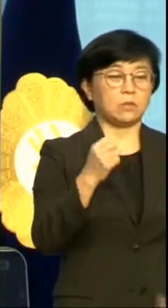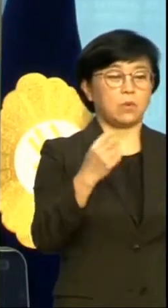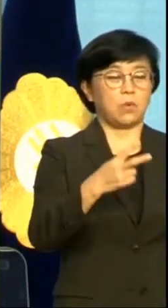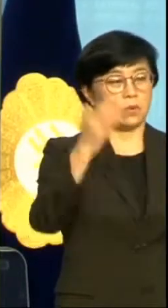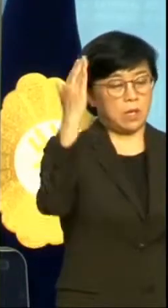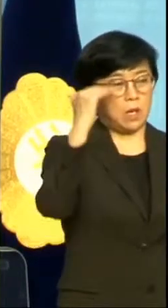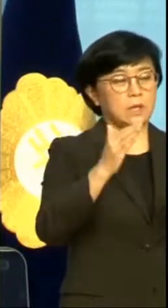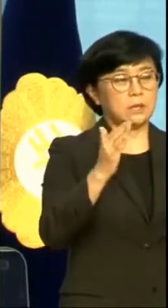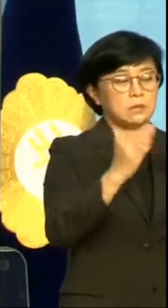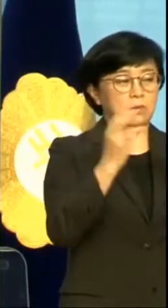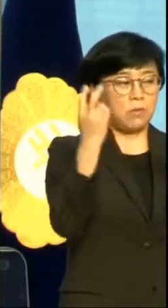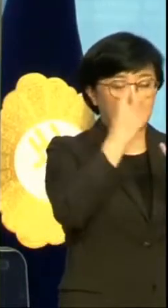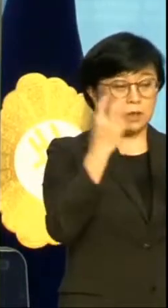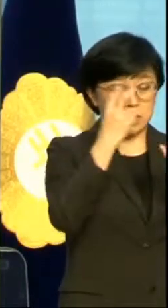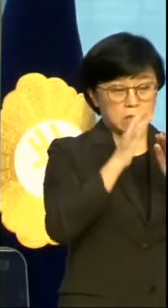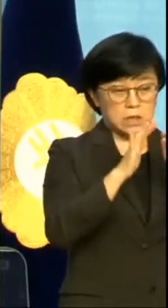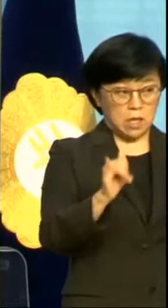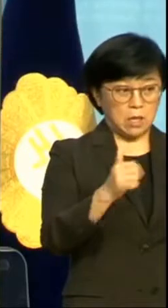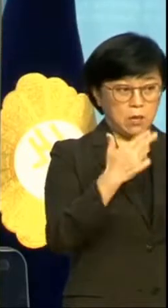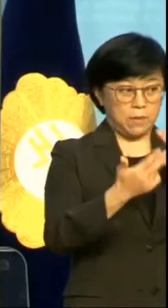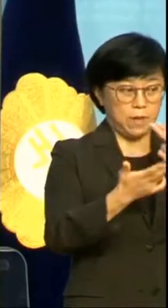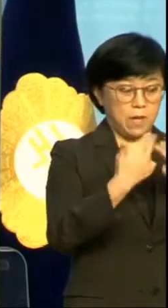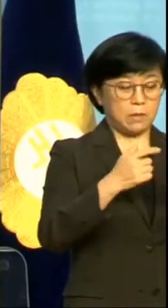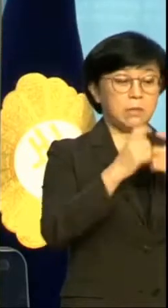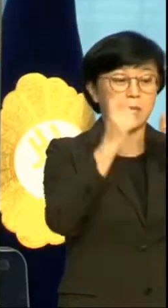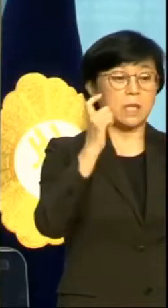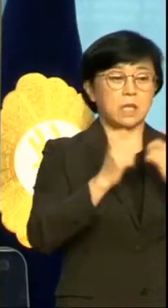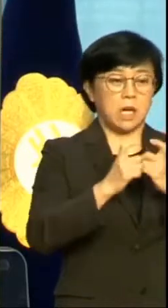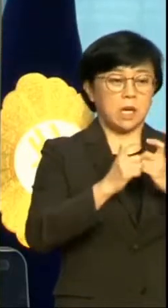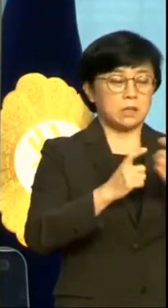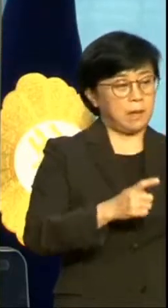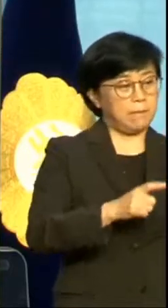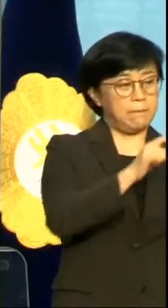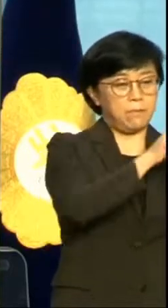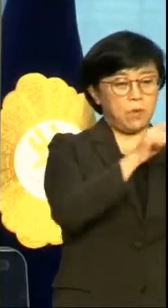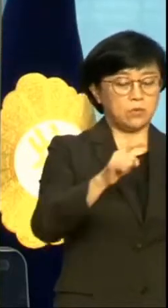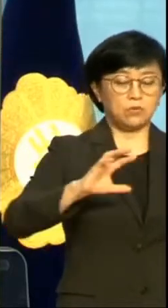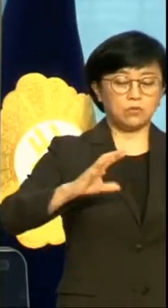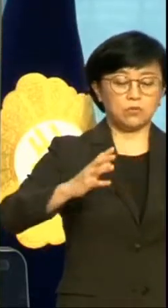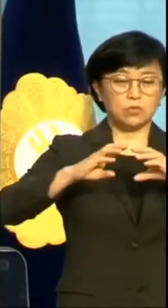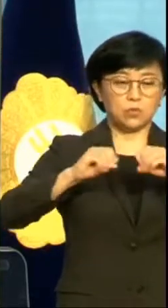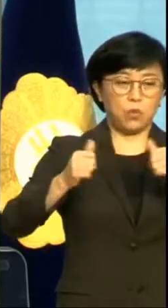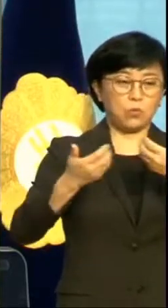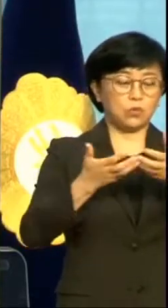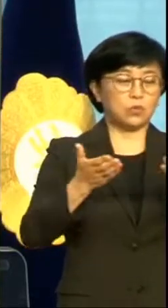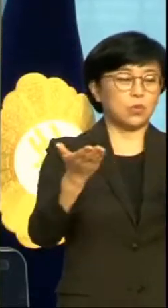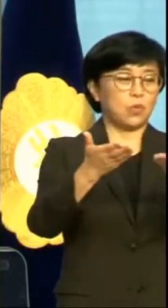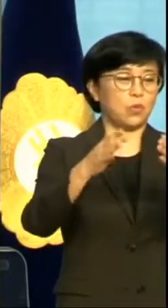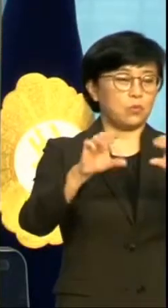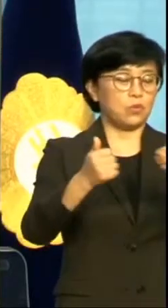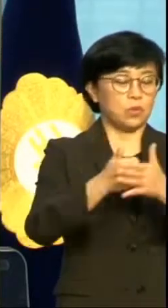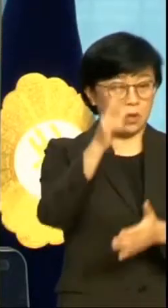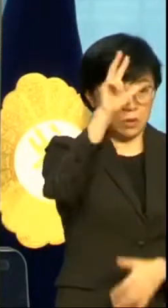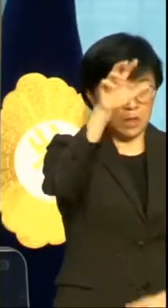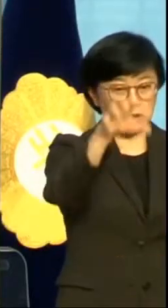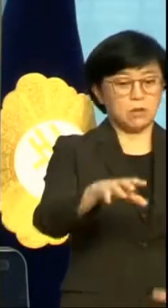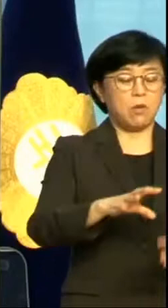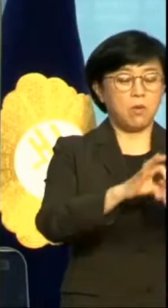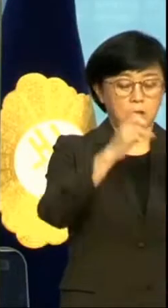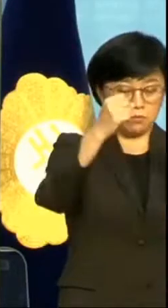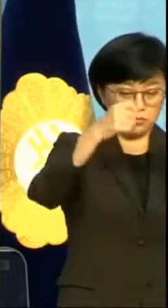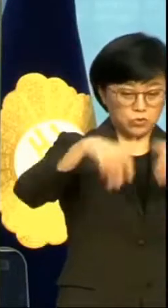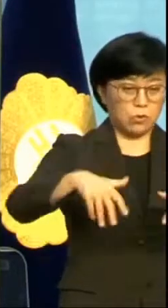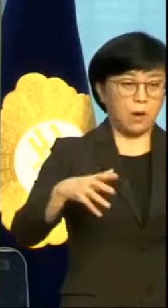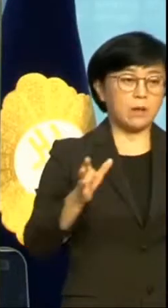대한주택관리사협회 등 민간 당사자 3 주체와 국토부 노동부 경찰청 등 관계부처와